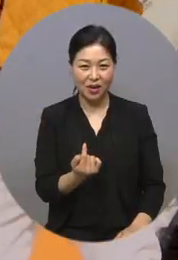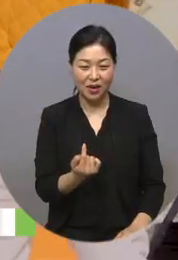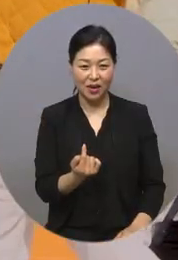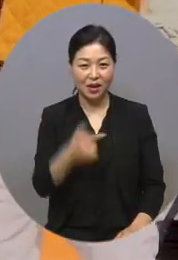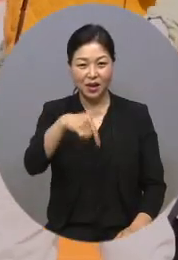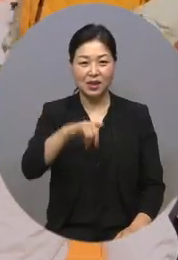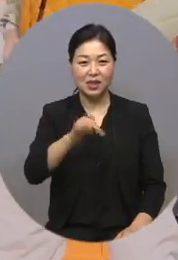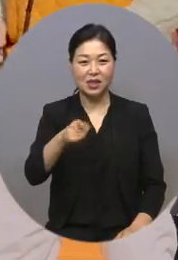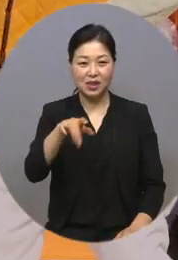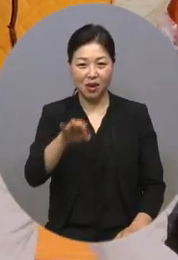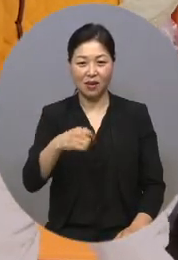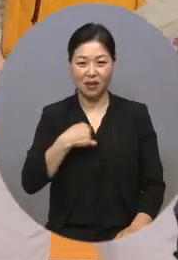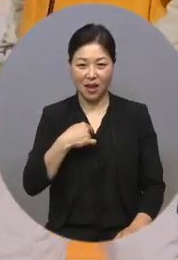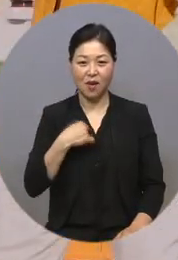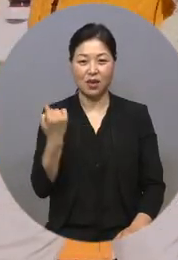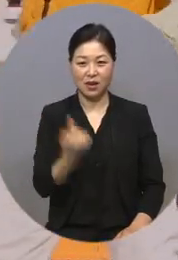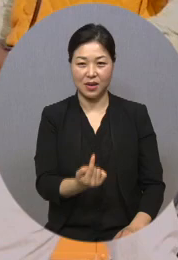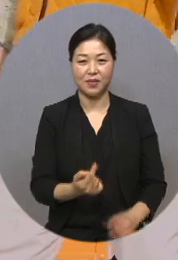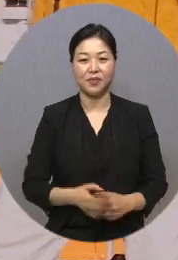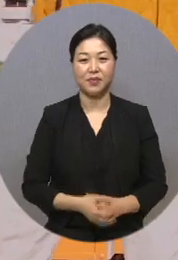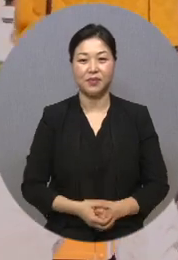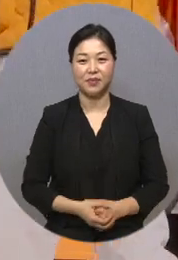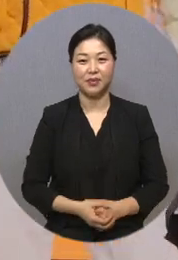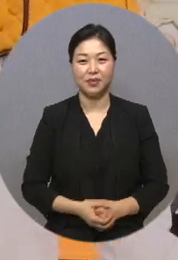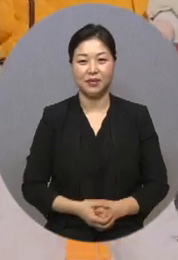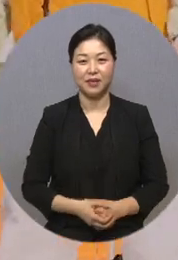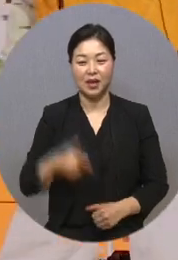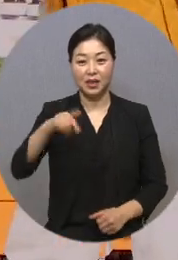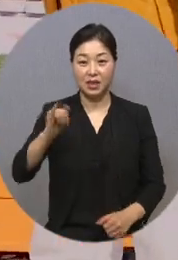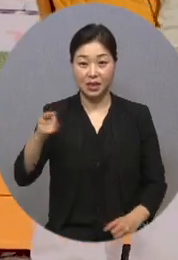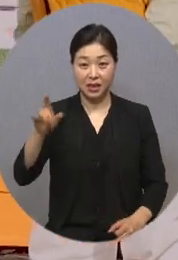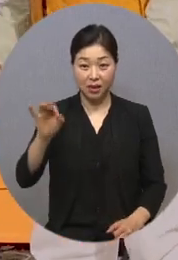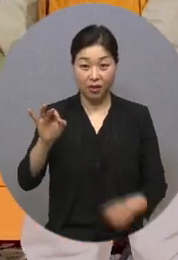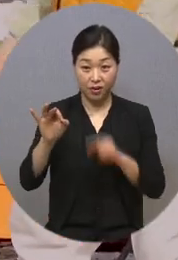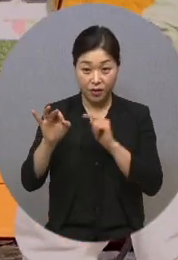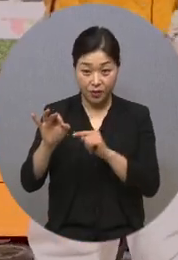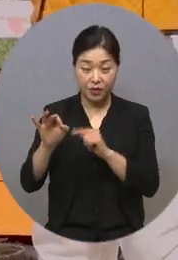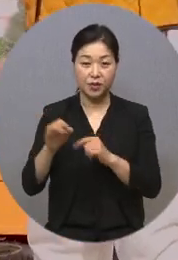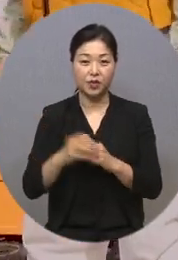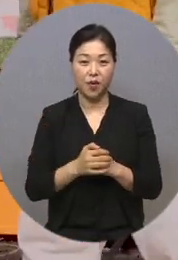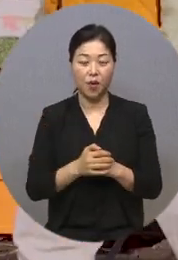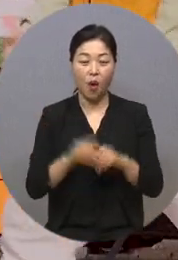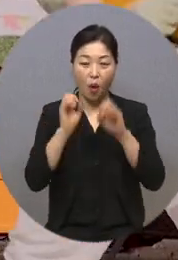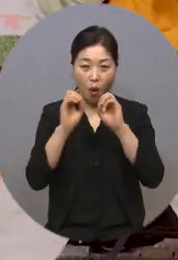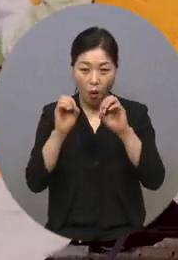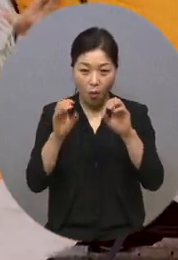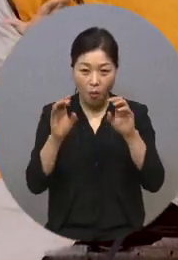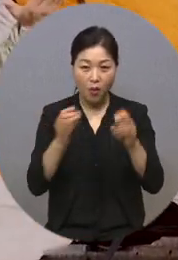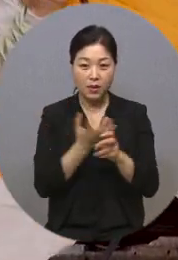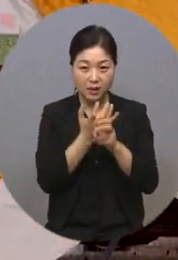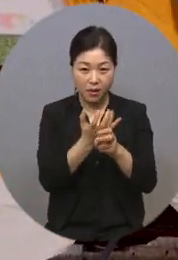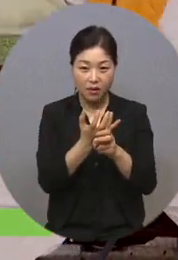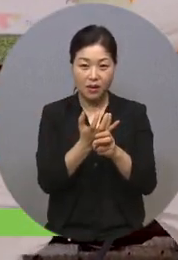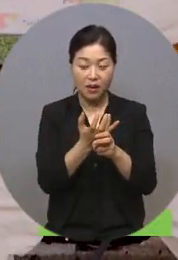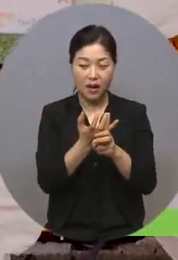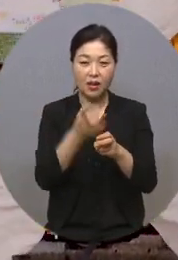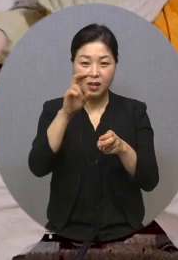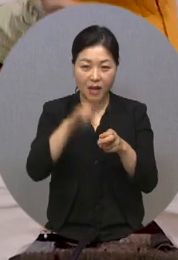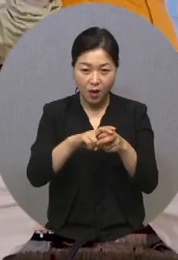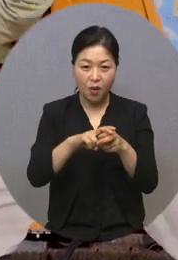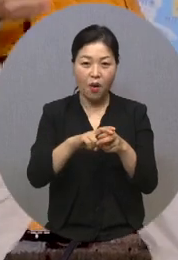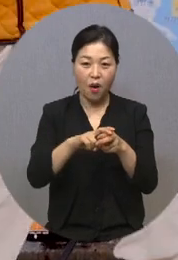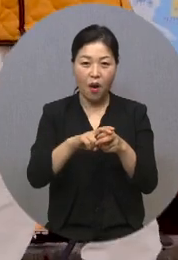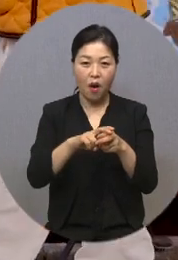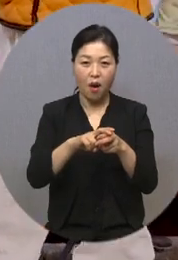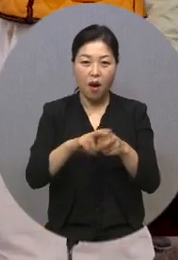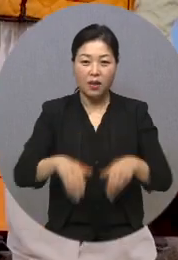기정이 왔어요. 그러니까. 자, 우리 기정이도 우리 이 홍보 트럭을 타고 남도장터에 얼마나 우수한 먹거리들이